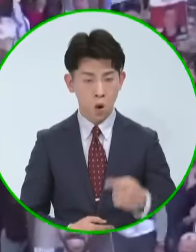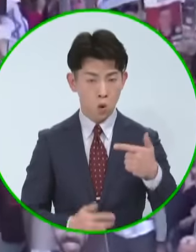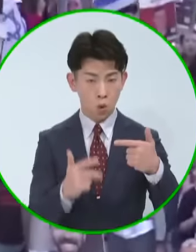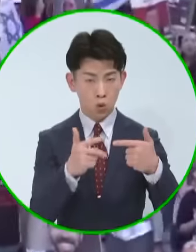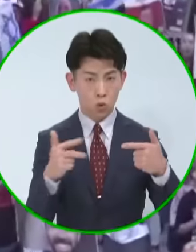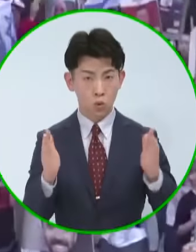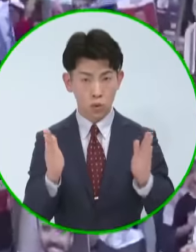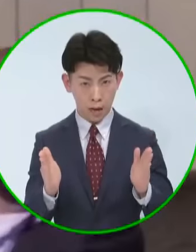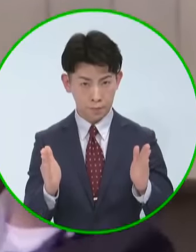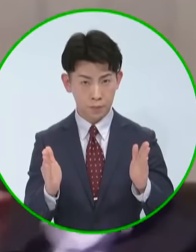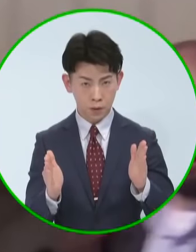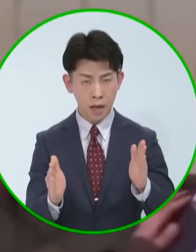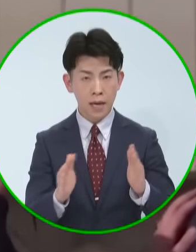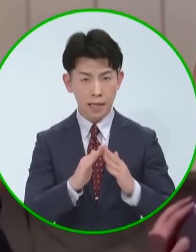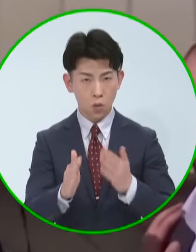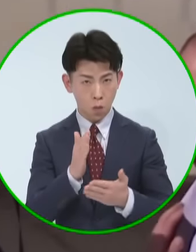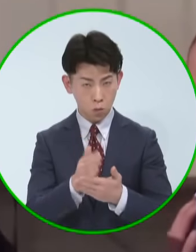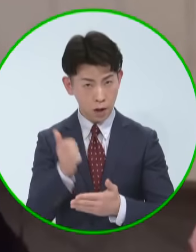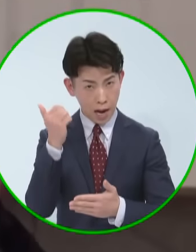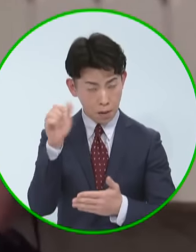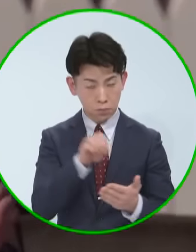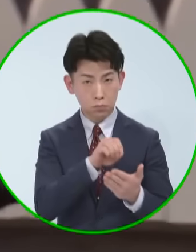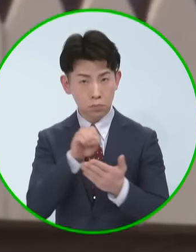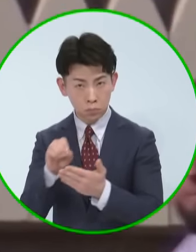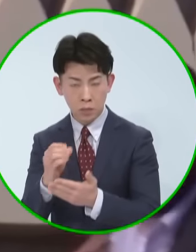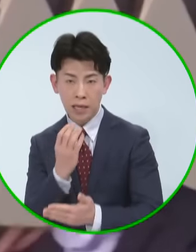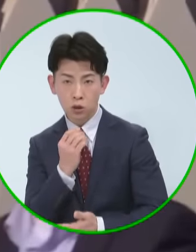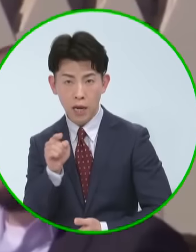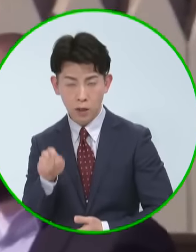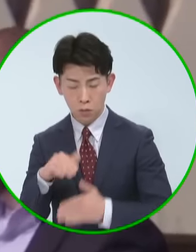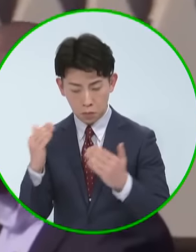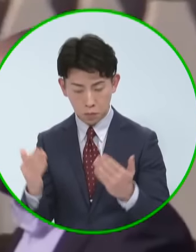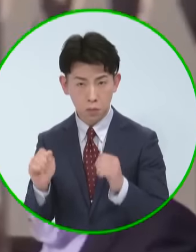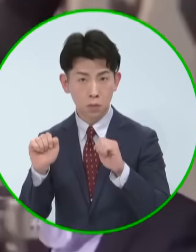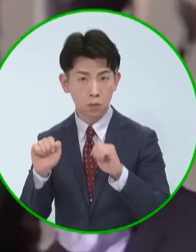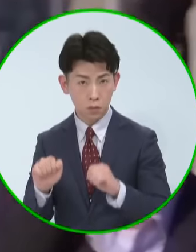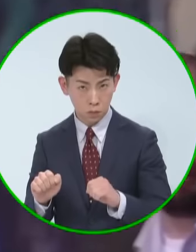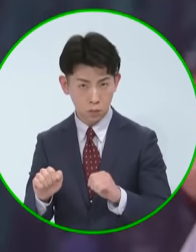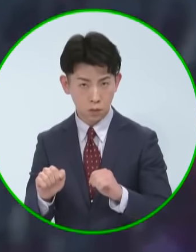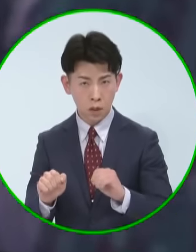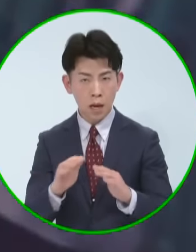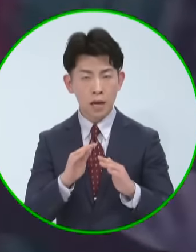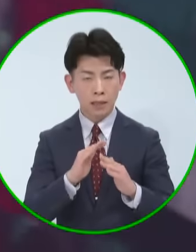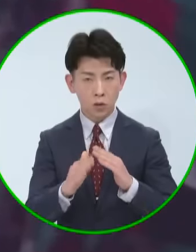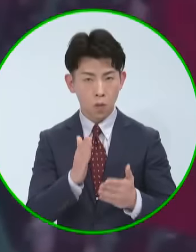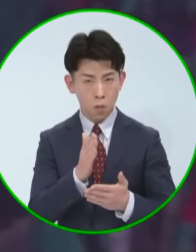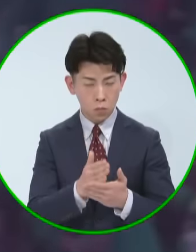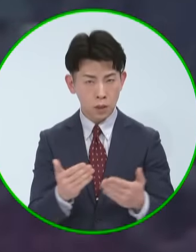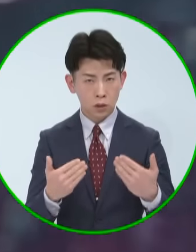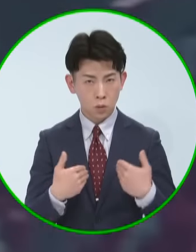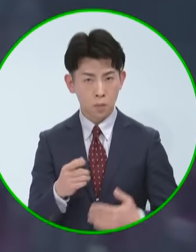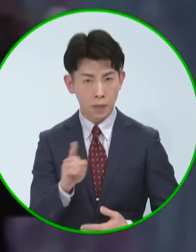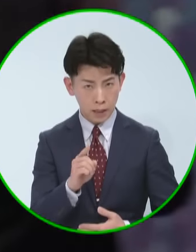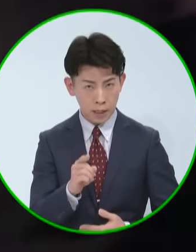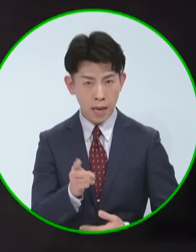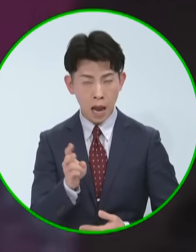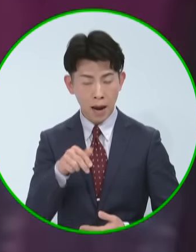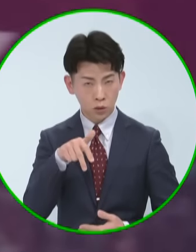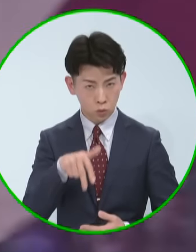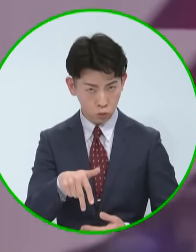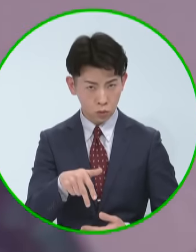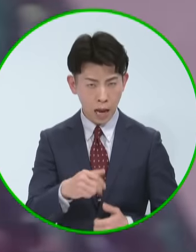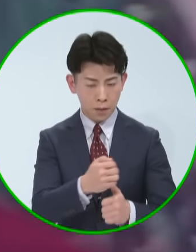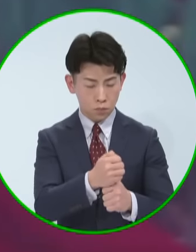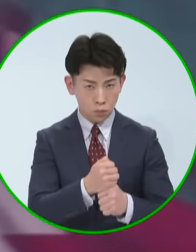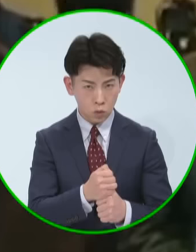週間にわたって休戦する案に、イスラエルも大筋合意していて、休戦の実現はハマスが人